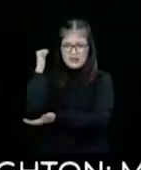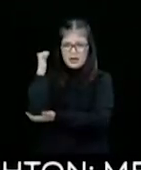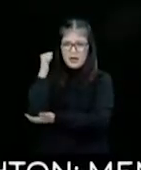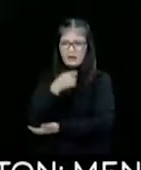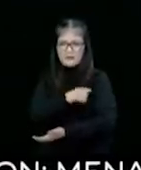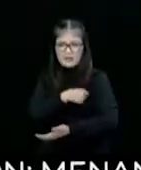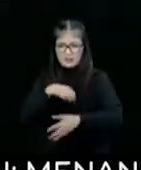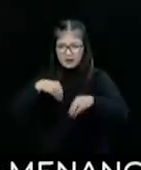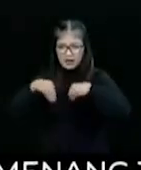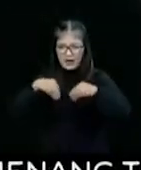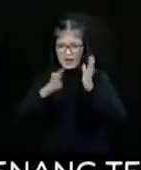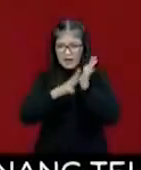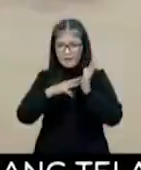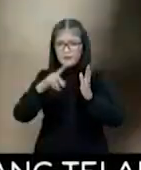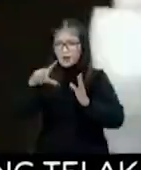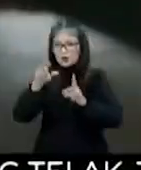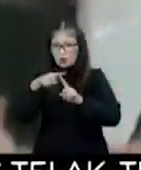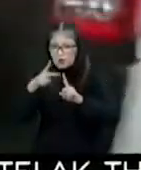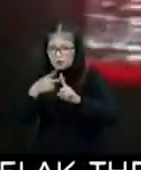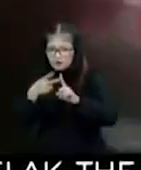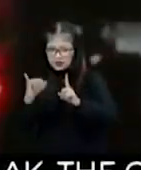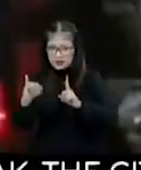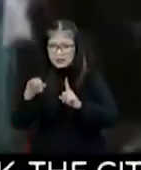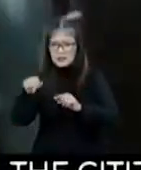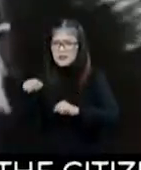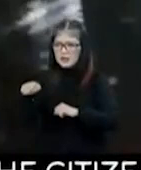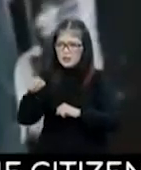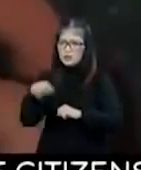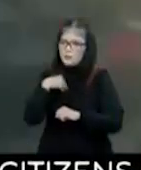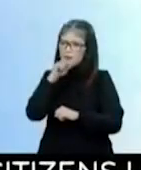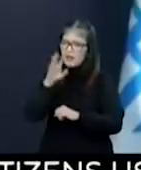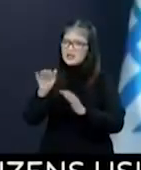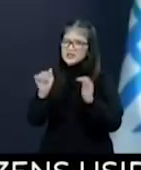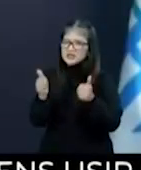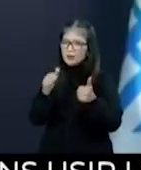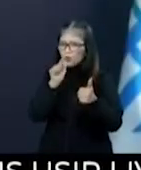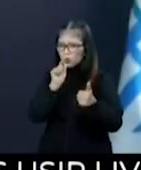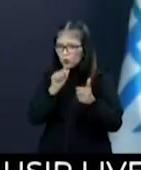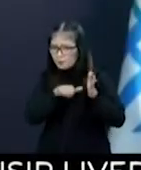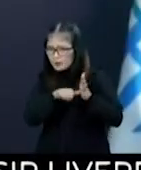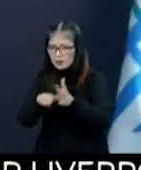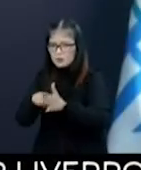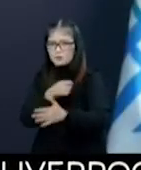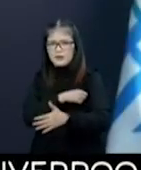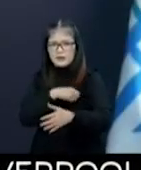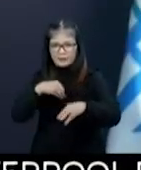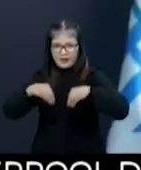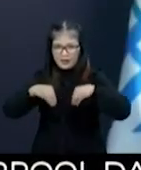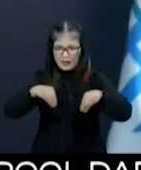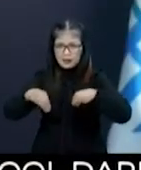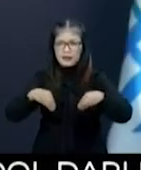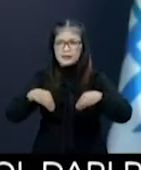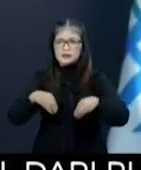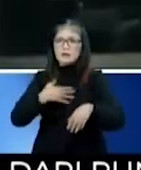tersebut. Kementerian Perdagangan mengaku siap memberikan informasi tambahan. Kementerian Perdagangan, kami